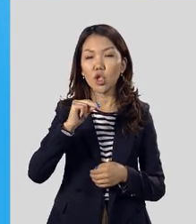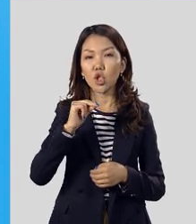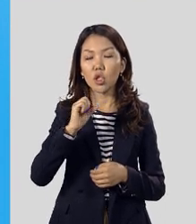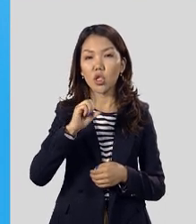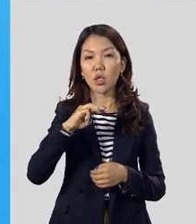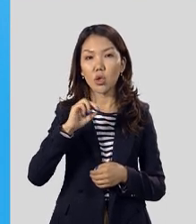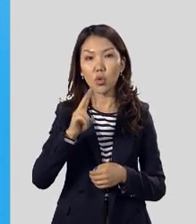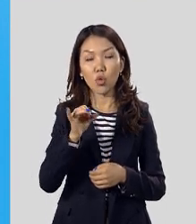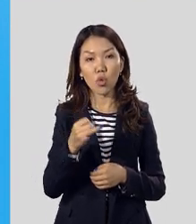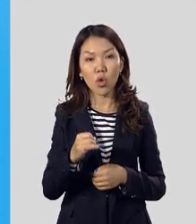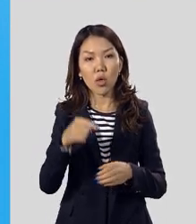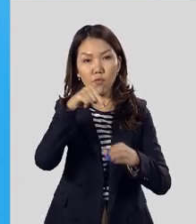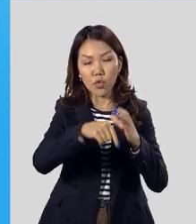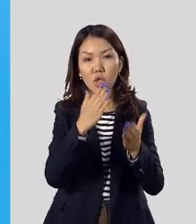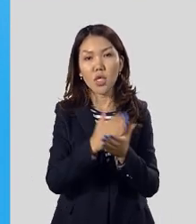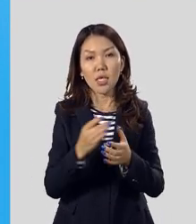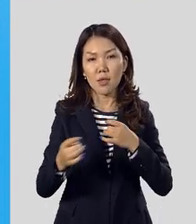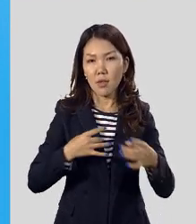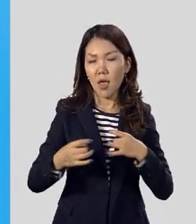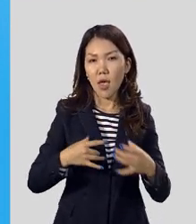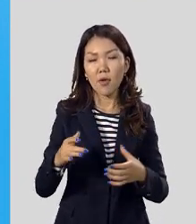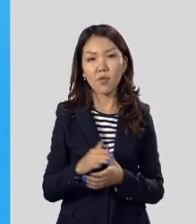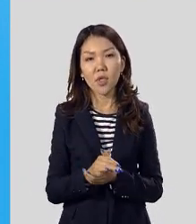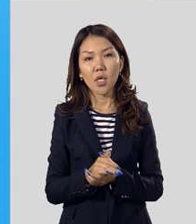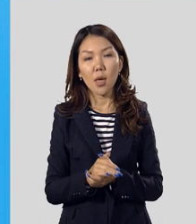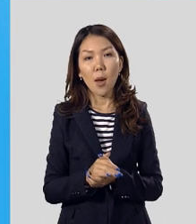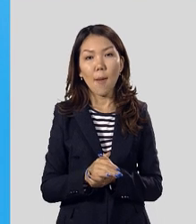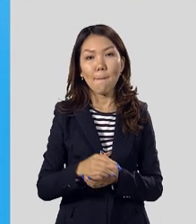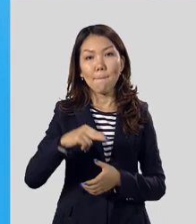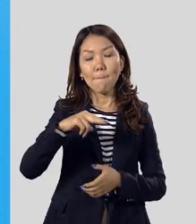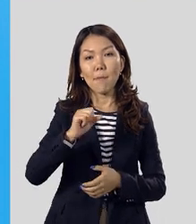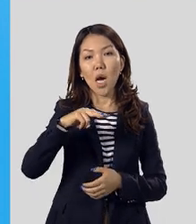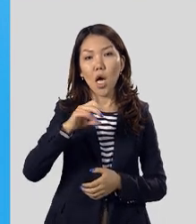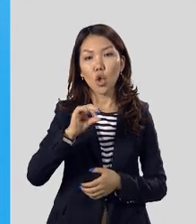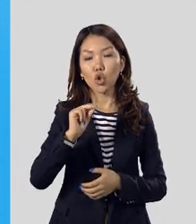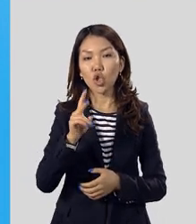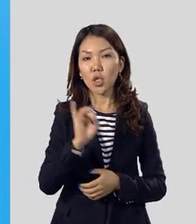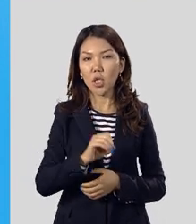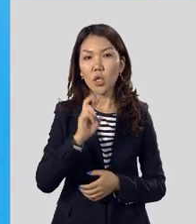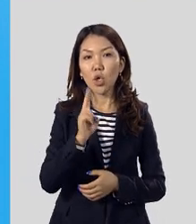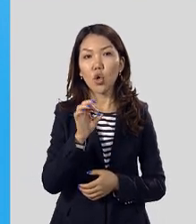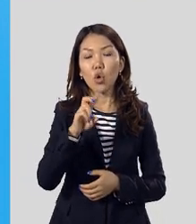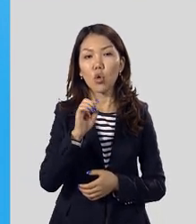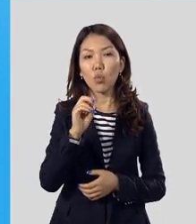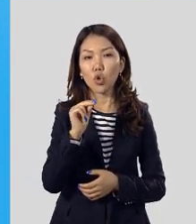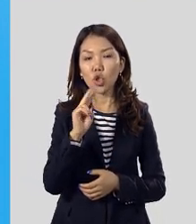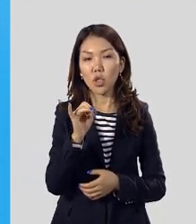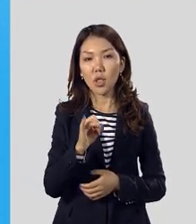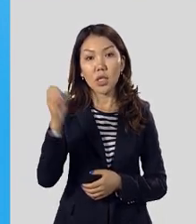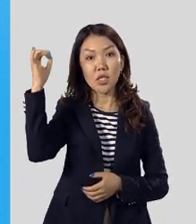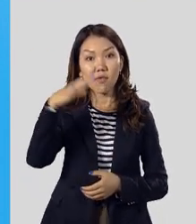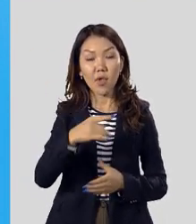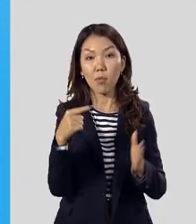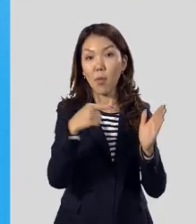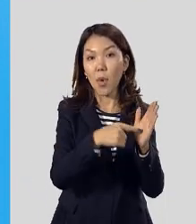находятся нервные рецепторы, такие как палочки и колбочки. Свет, проникая через